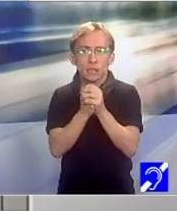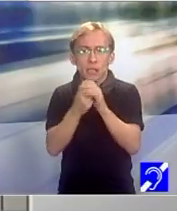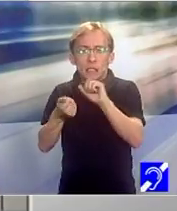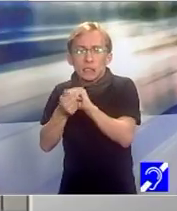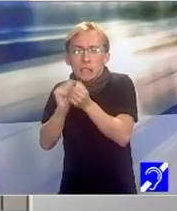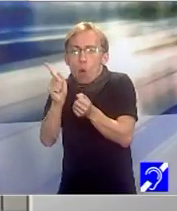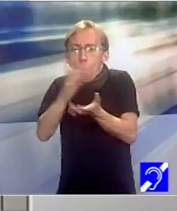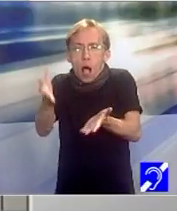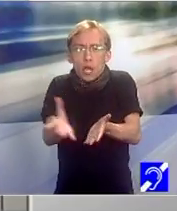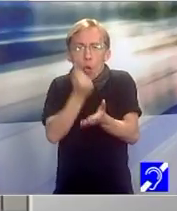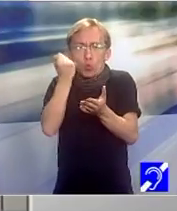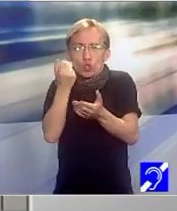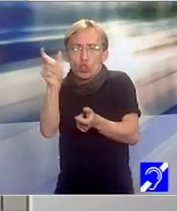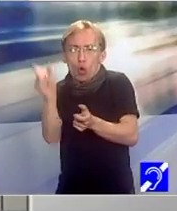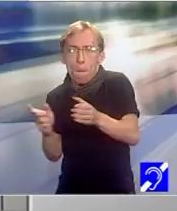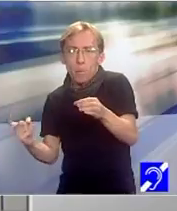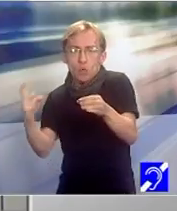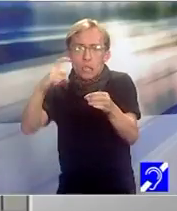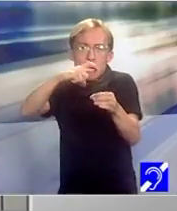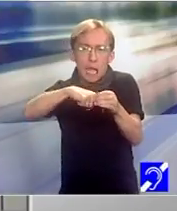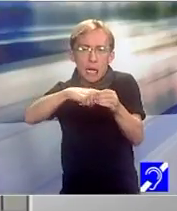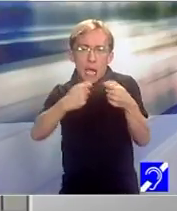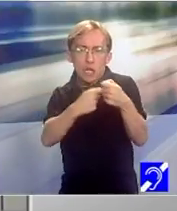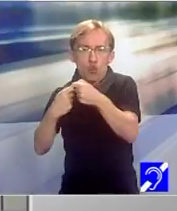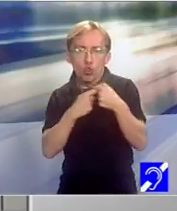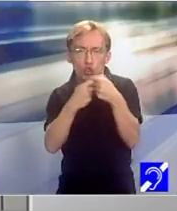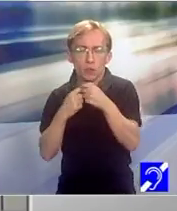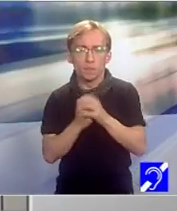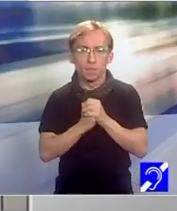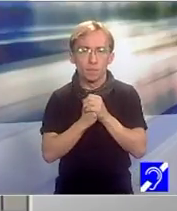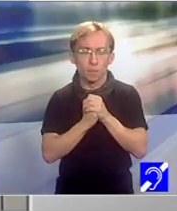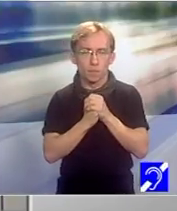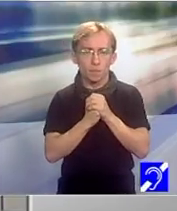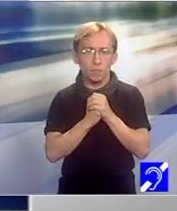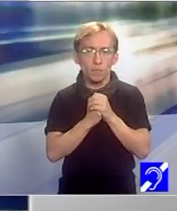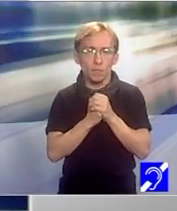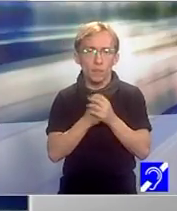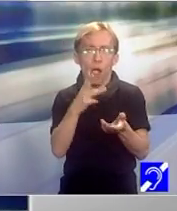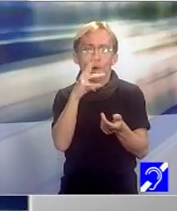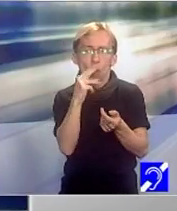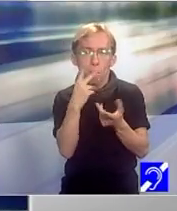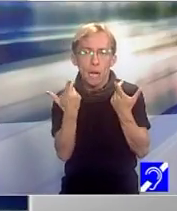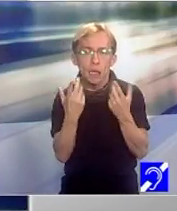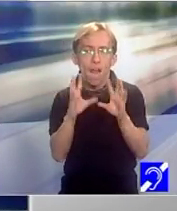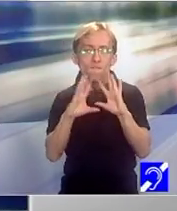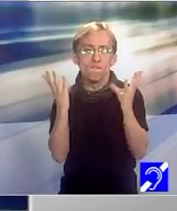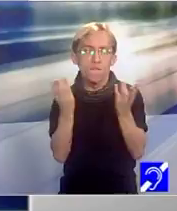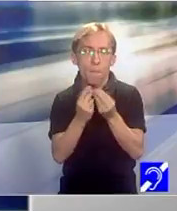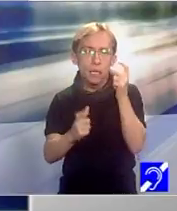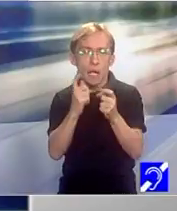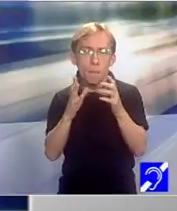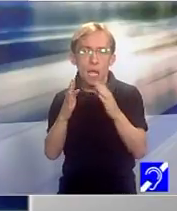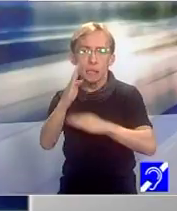la urmă, pentru că vorbim de o traumă, nu? Cred că este important ca părinții sau aparținătorii persoanelor cu dizabilități